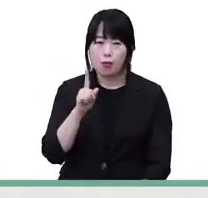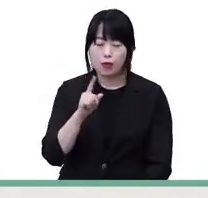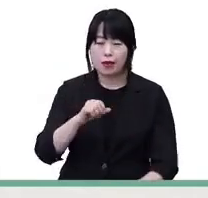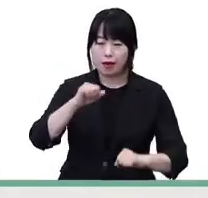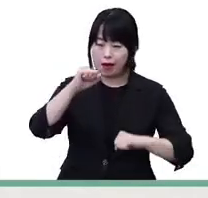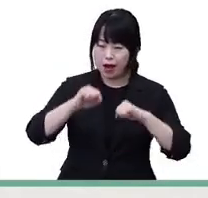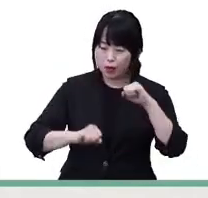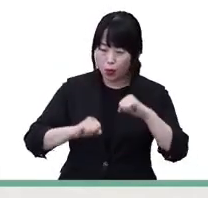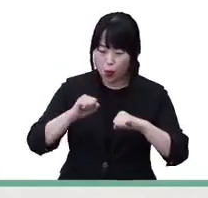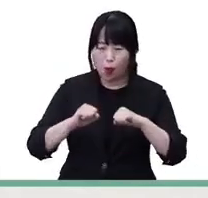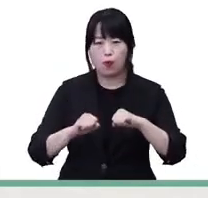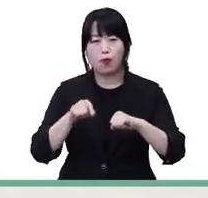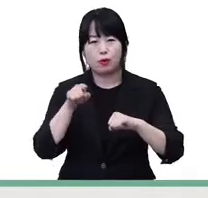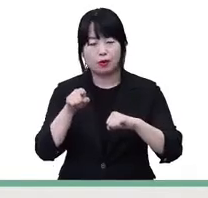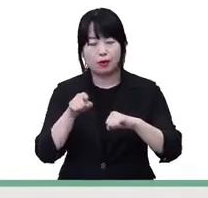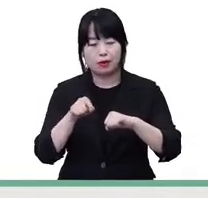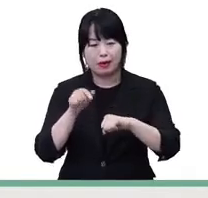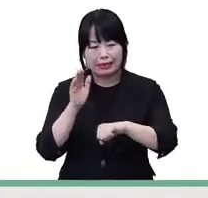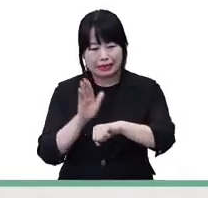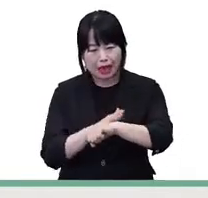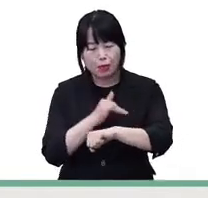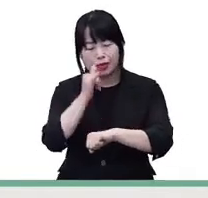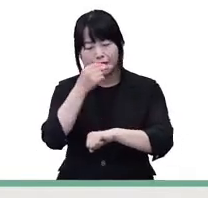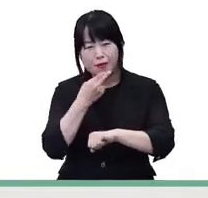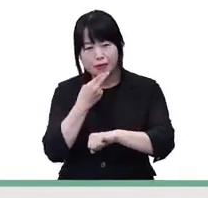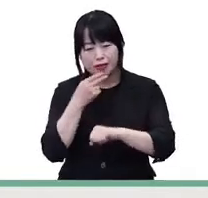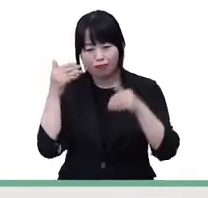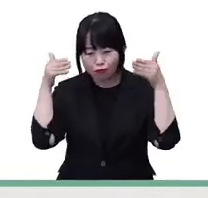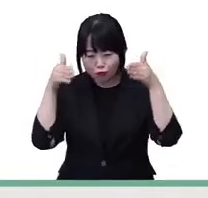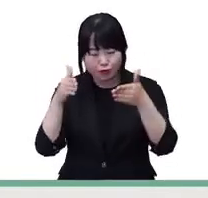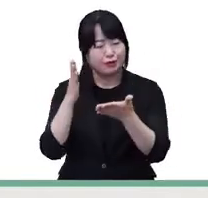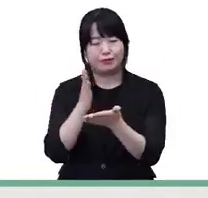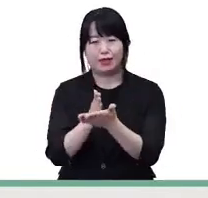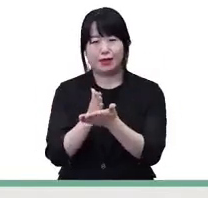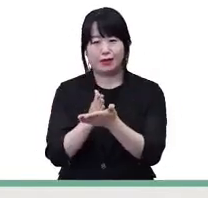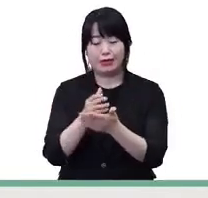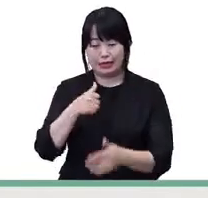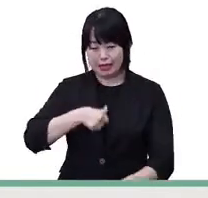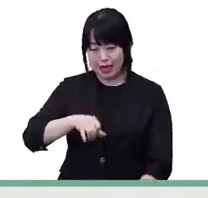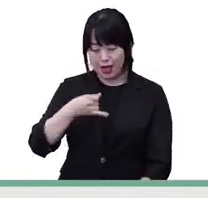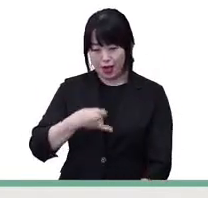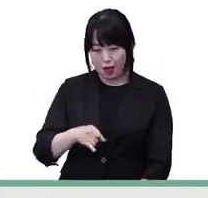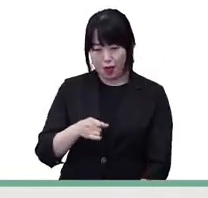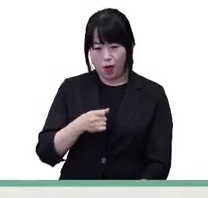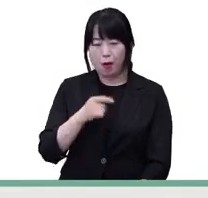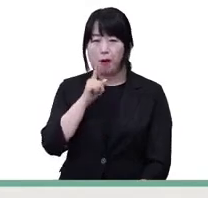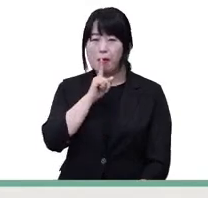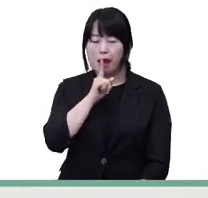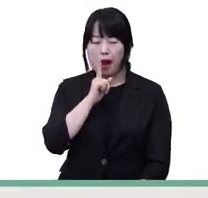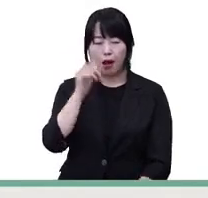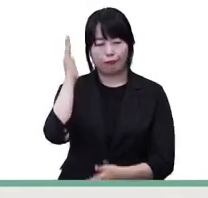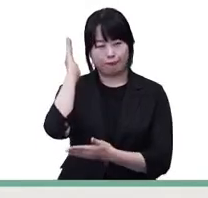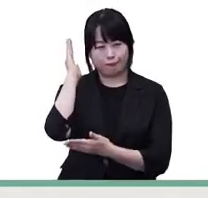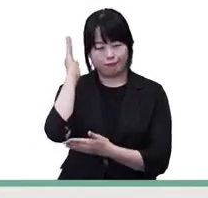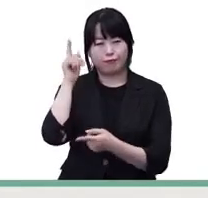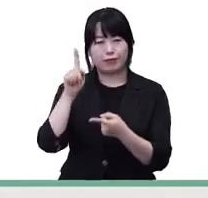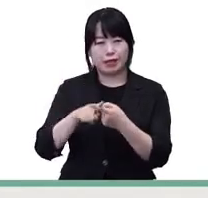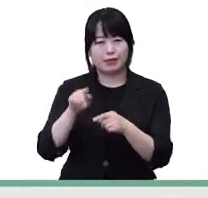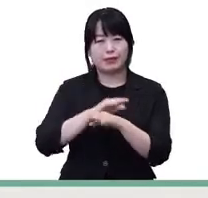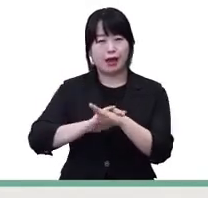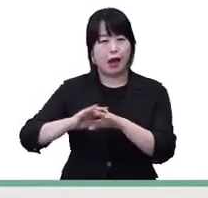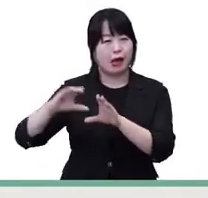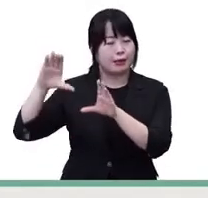말의 잘잘못에 주목하기보다는 아이의 이야기에 귀를 기울여 하는 태도를 많이